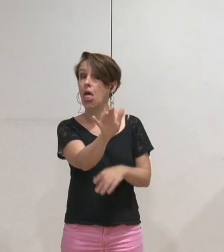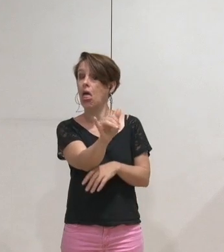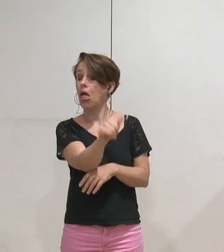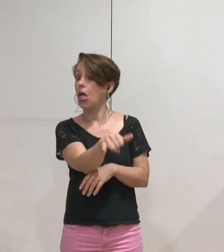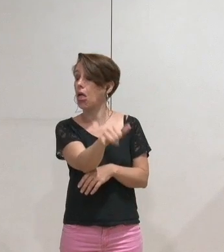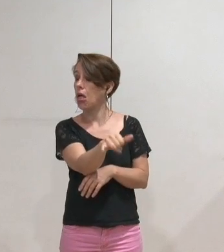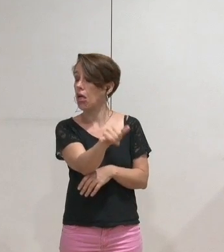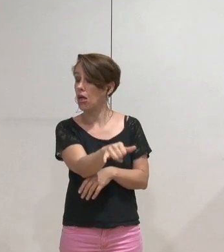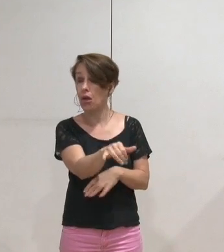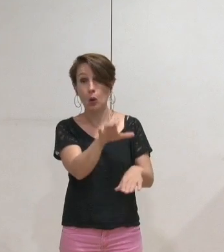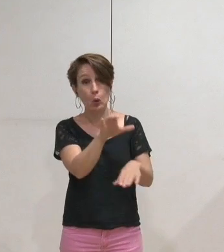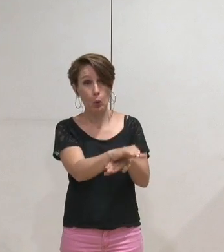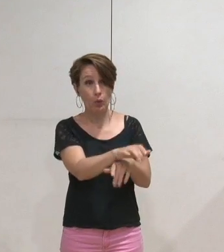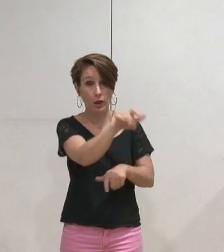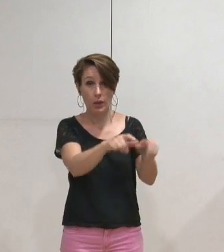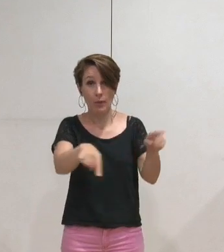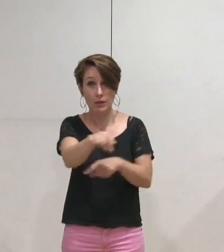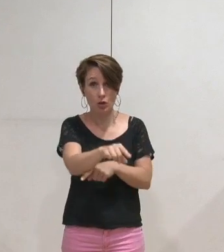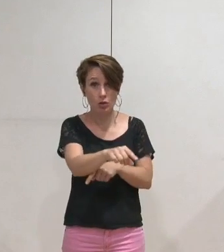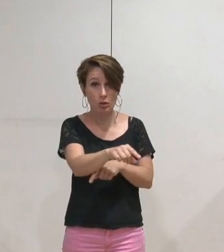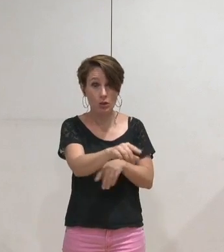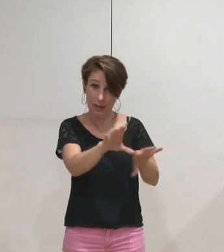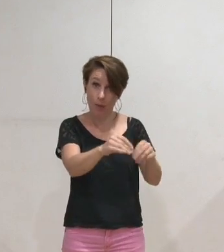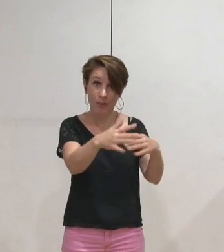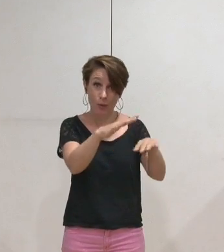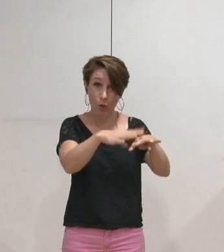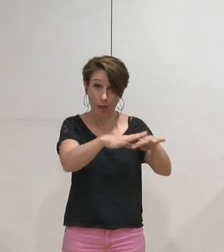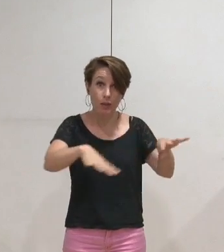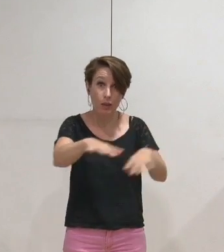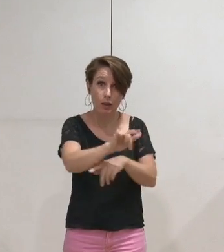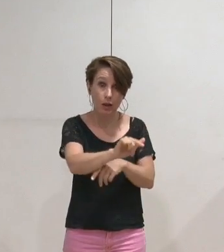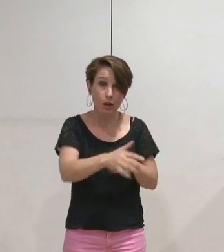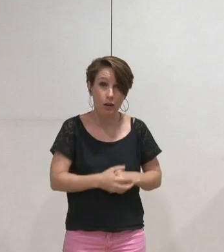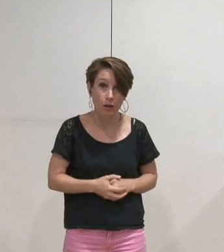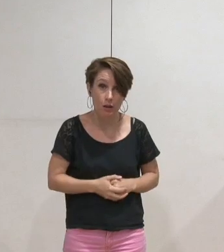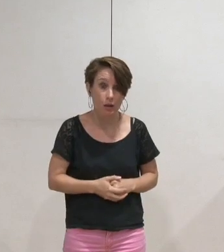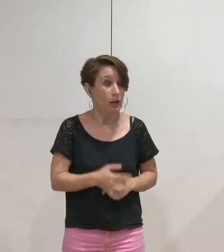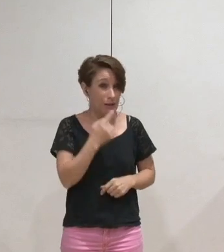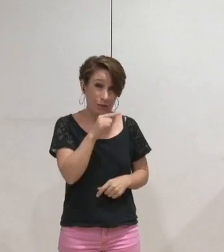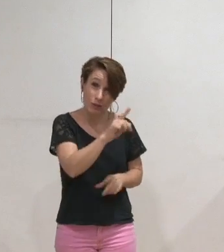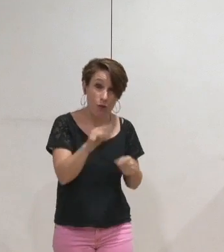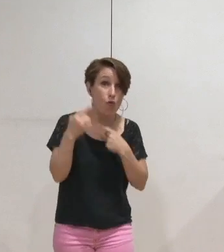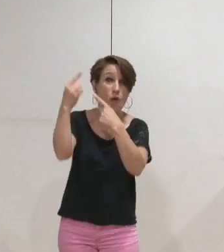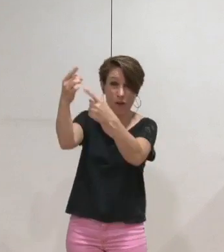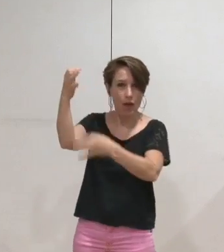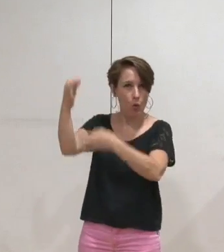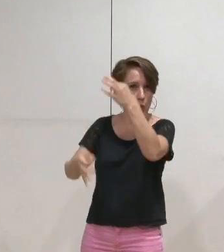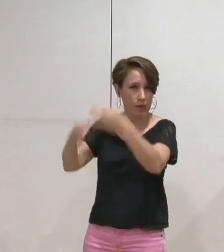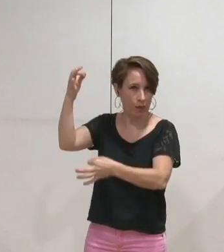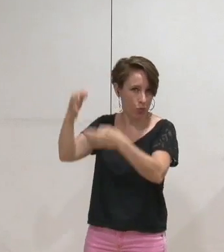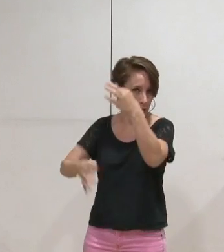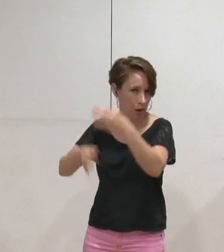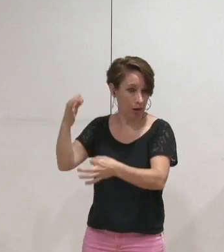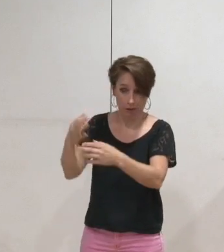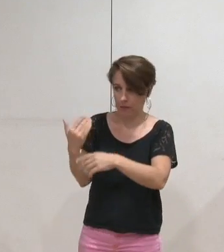que aller en justice contraement à ce qu'a dit Monsieur cout al que vous saviez instrum vous